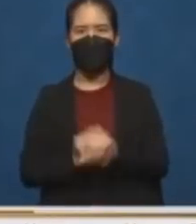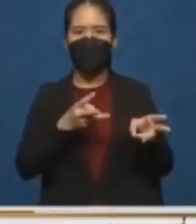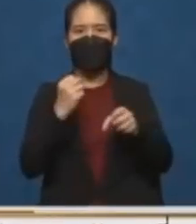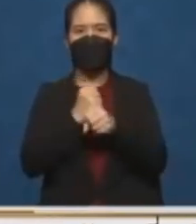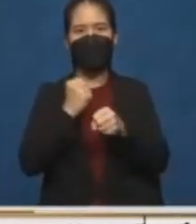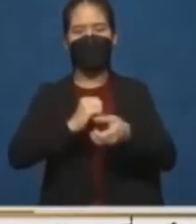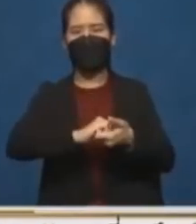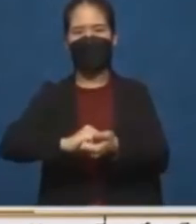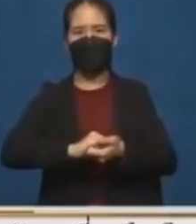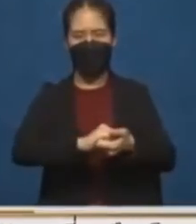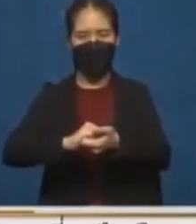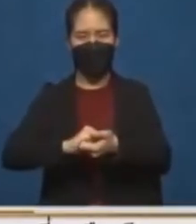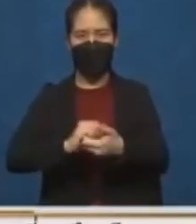ญา